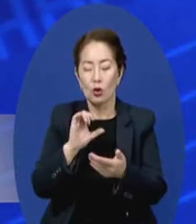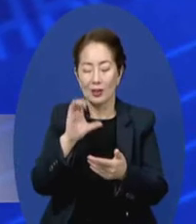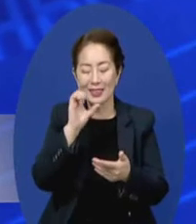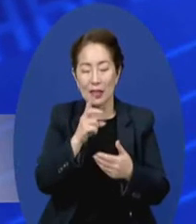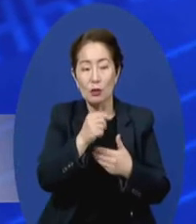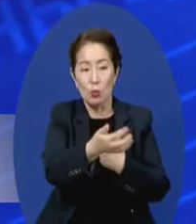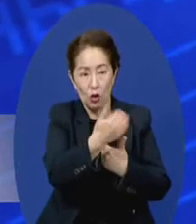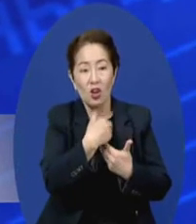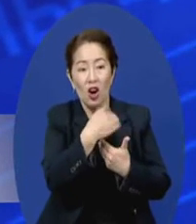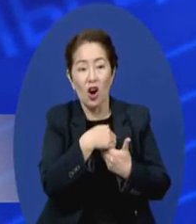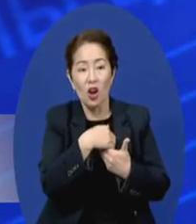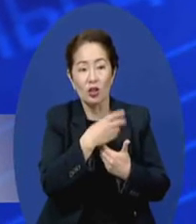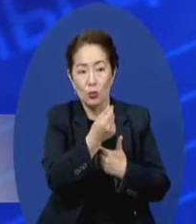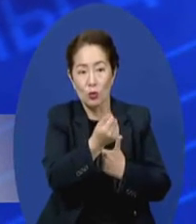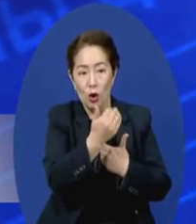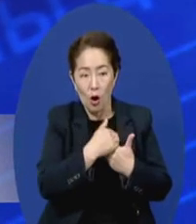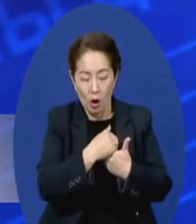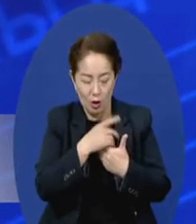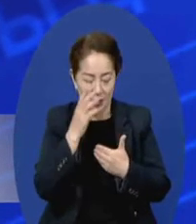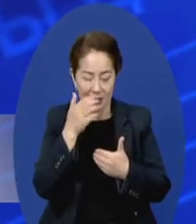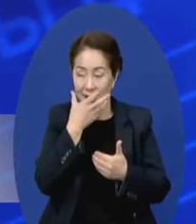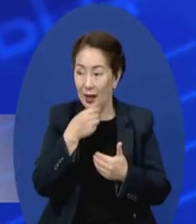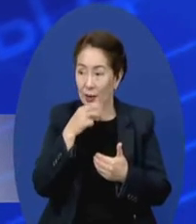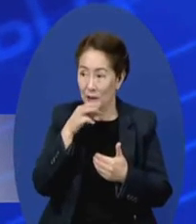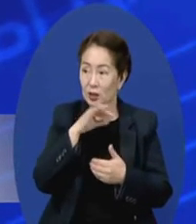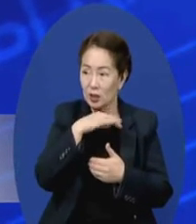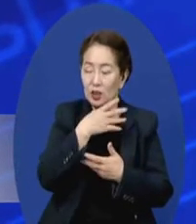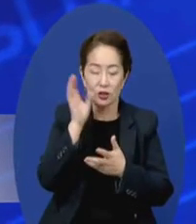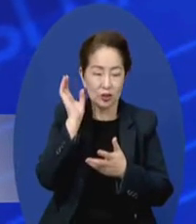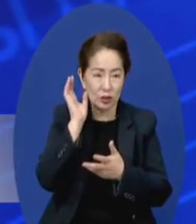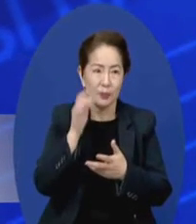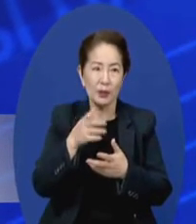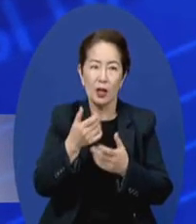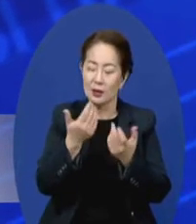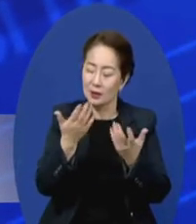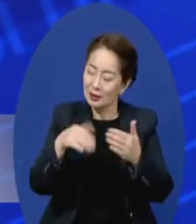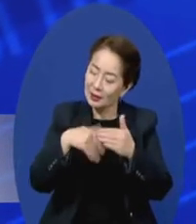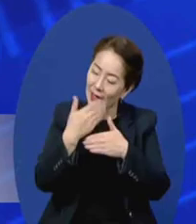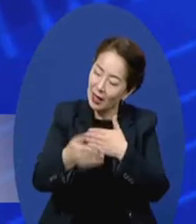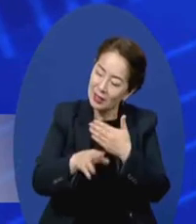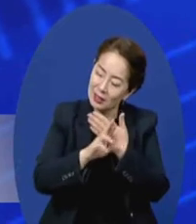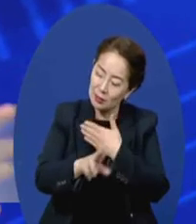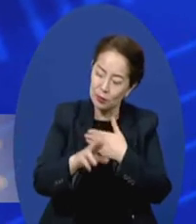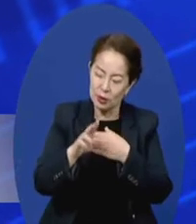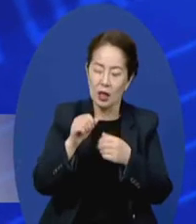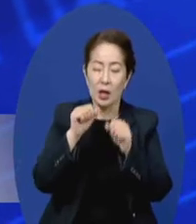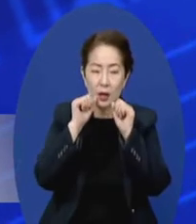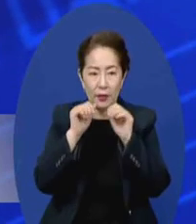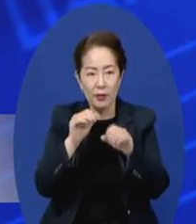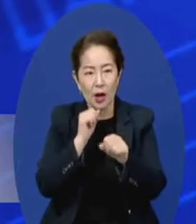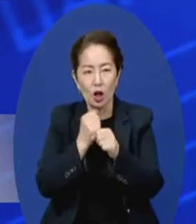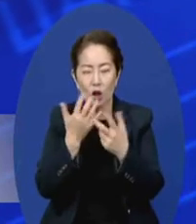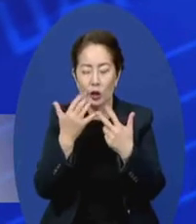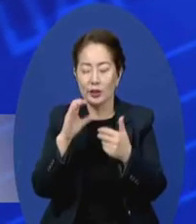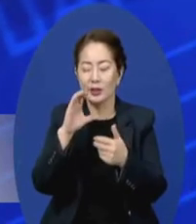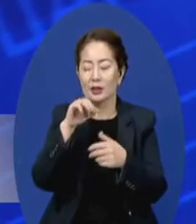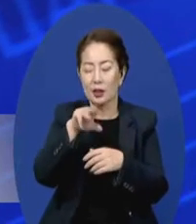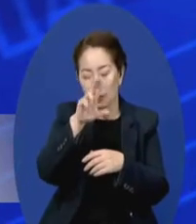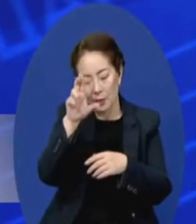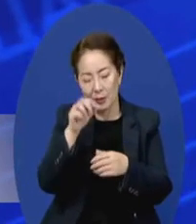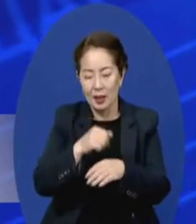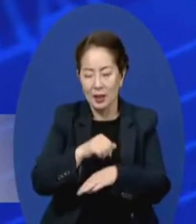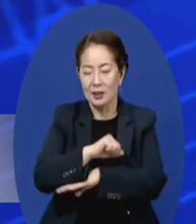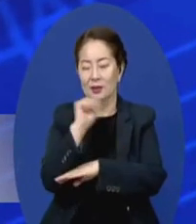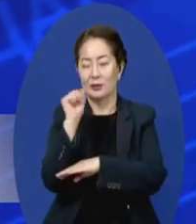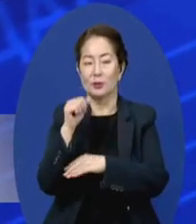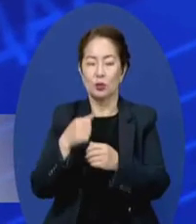ийм сайхан мэдээтэй байгаа. Тэгэхээр цаашдаа бид хүмүүлгийн олон олон үйлсийг санхүүжүүлэх, энэ үйлсийг дэлгэрүүлэхийн тулд олон олон залууст